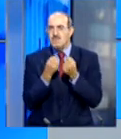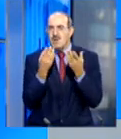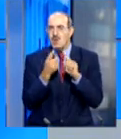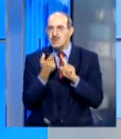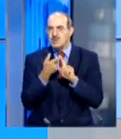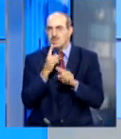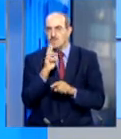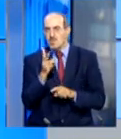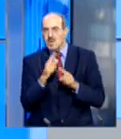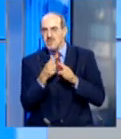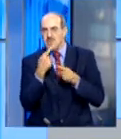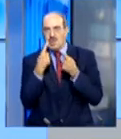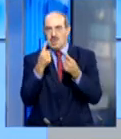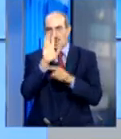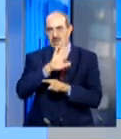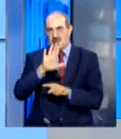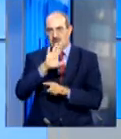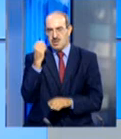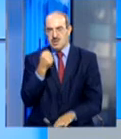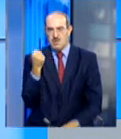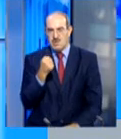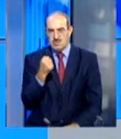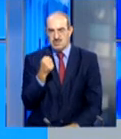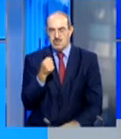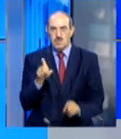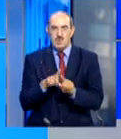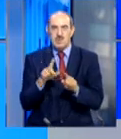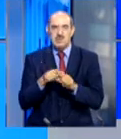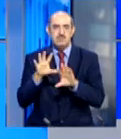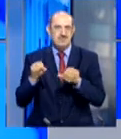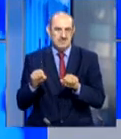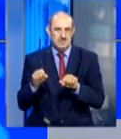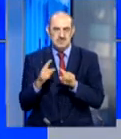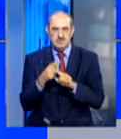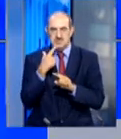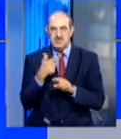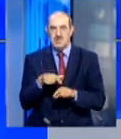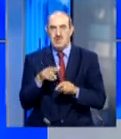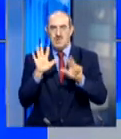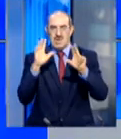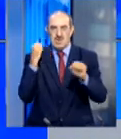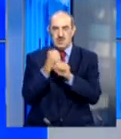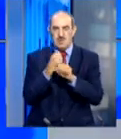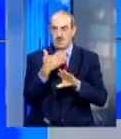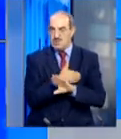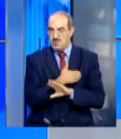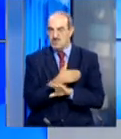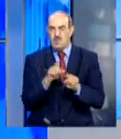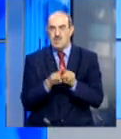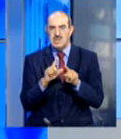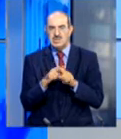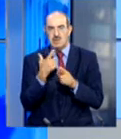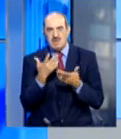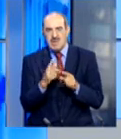مكتبه عن زيارة إقليم الصحراء الغربية المحتلة خلال 8 سنوات الماضية. وفي